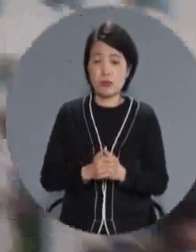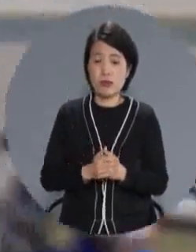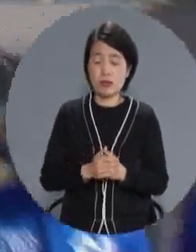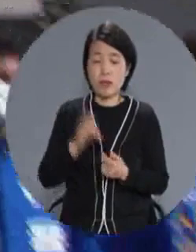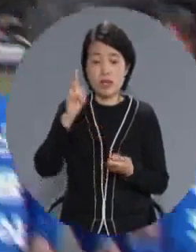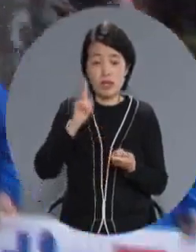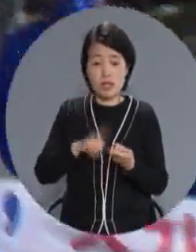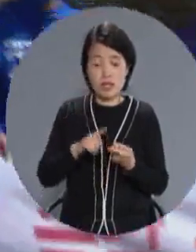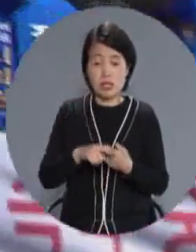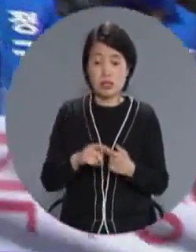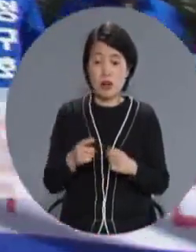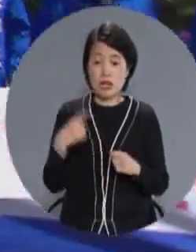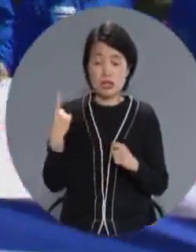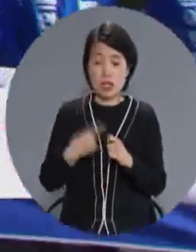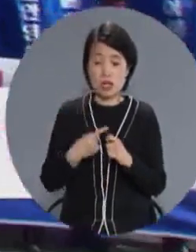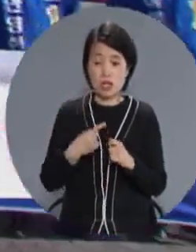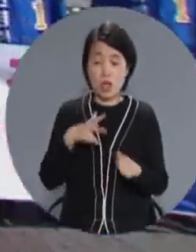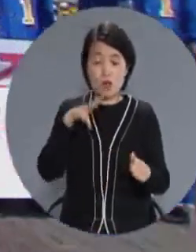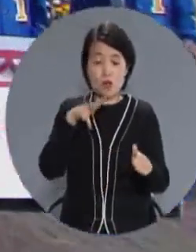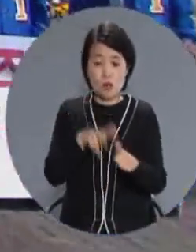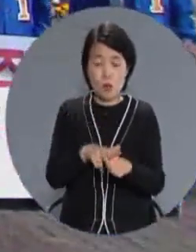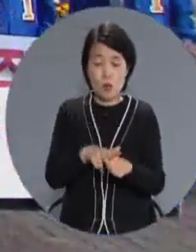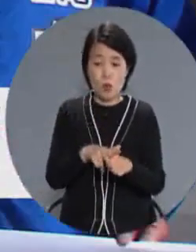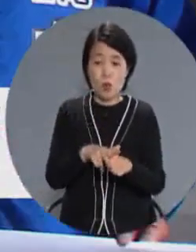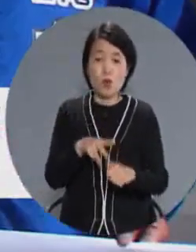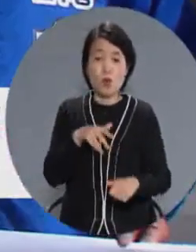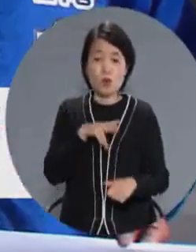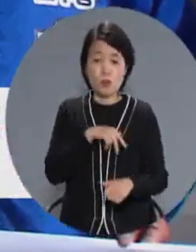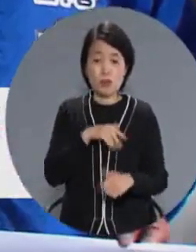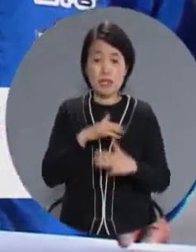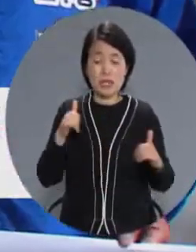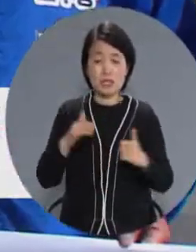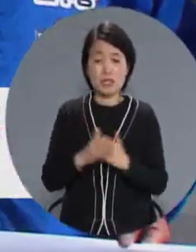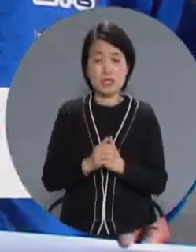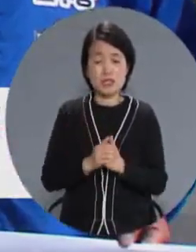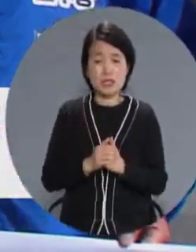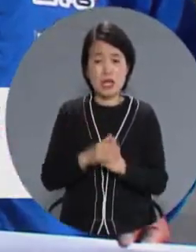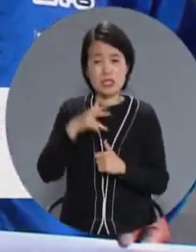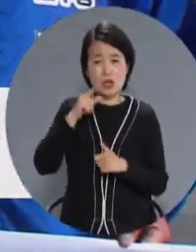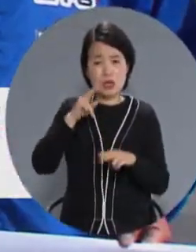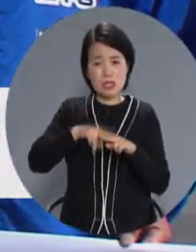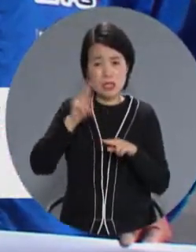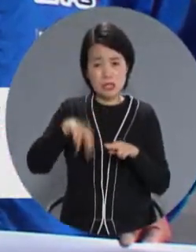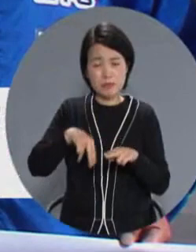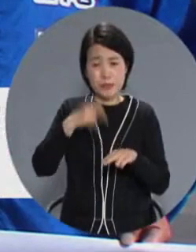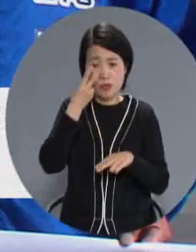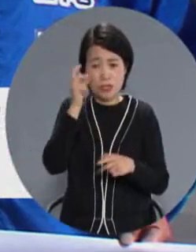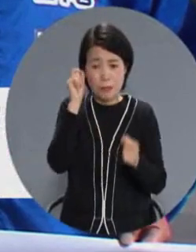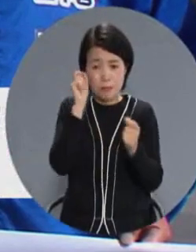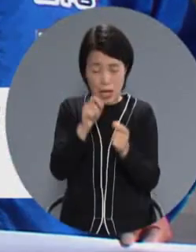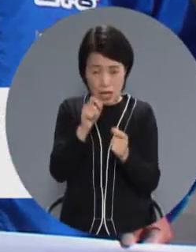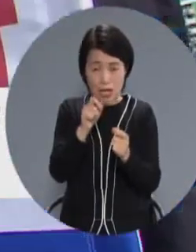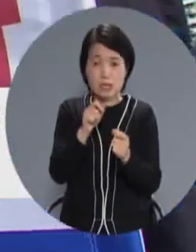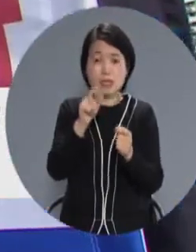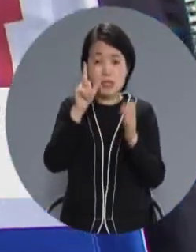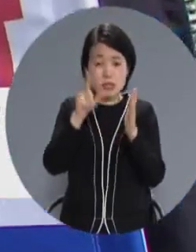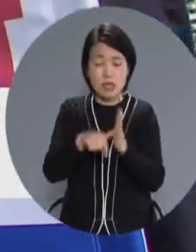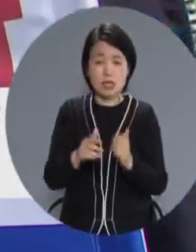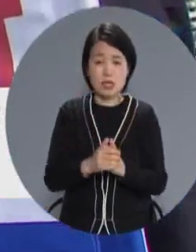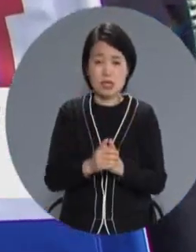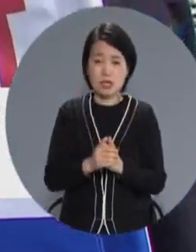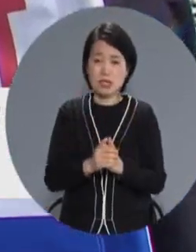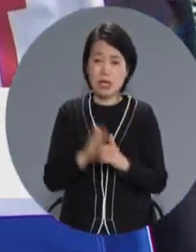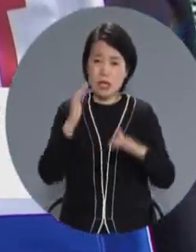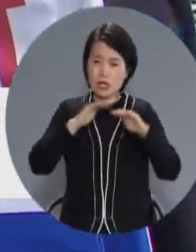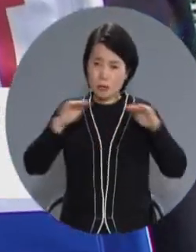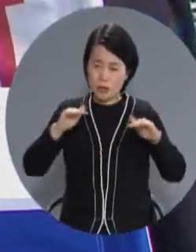두고 초선에 도전하는 광양시의원 예비 후보들은 정연복 시장이 퇴임을 두 달도 채 남지 않은 시점에 형평성을